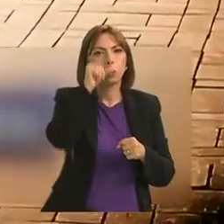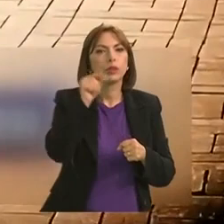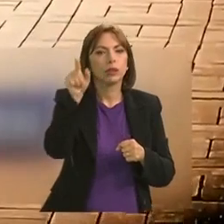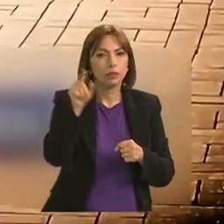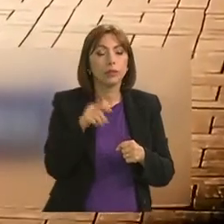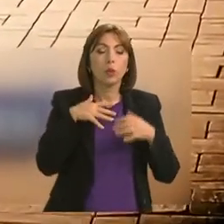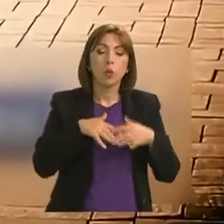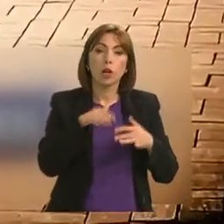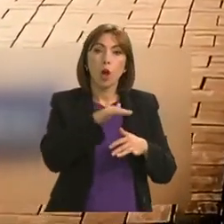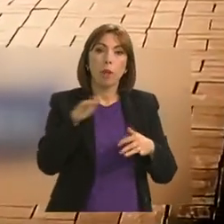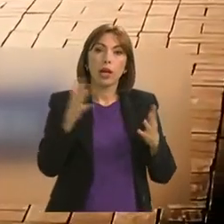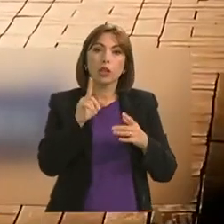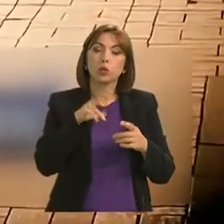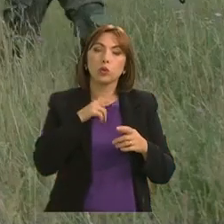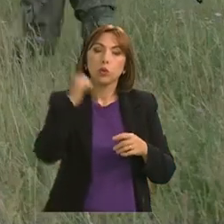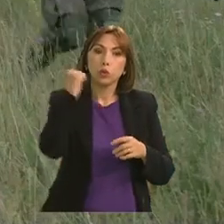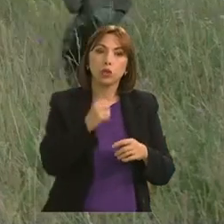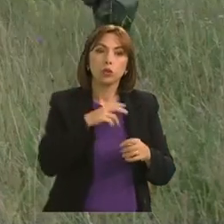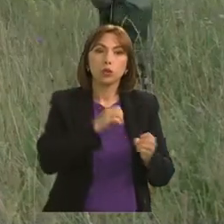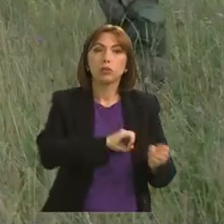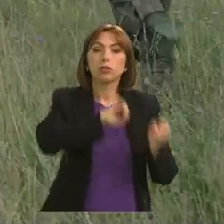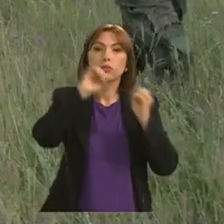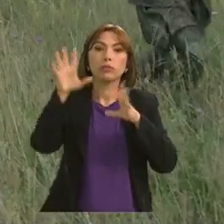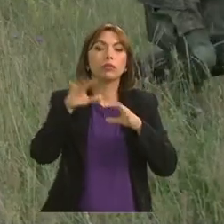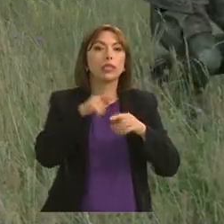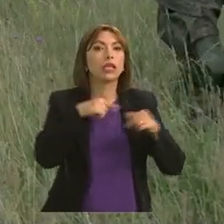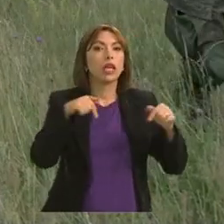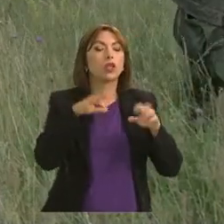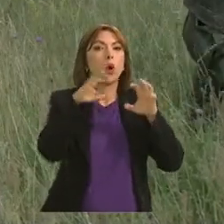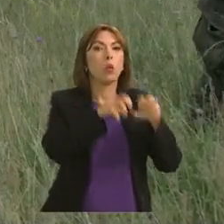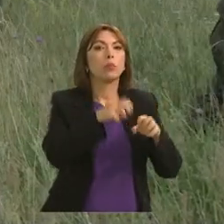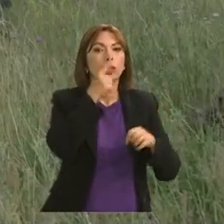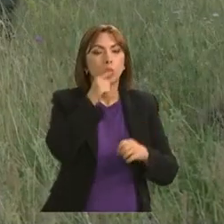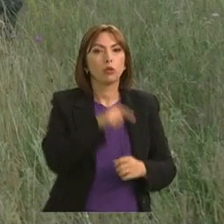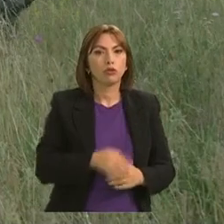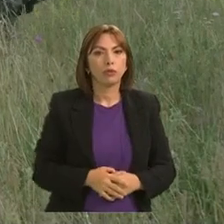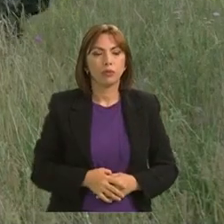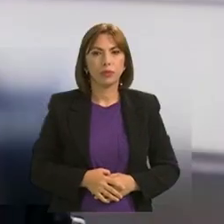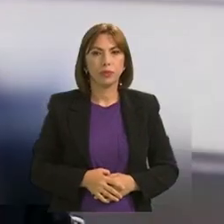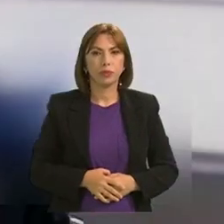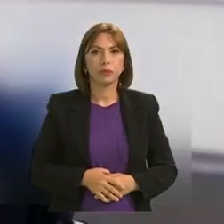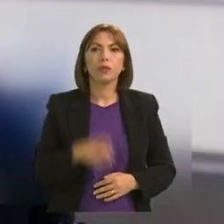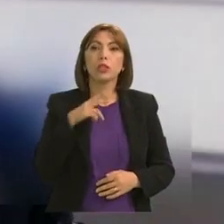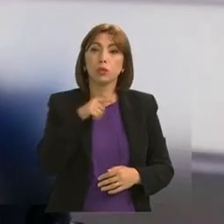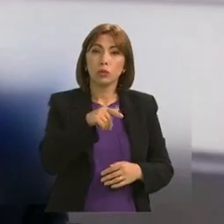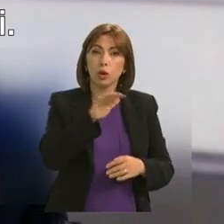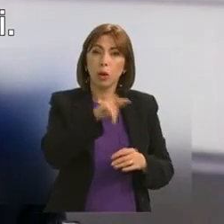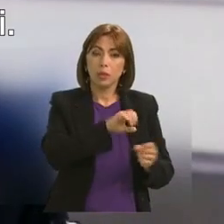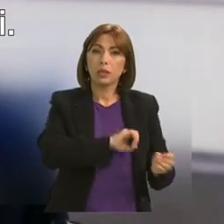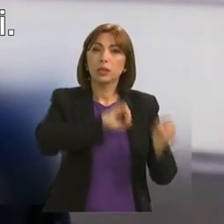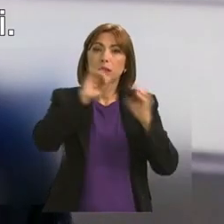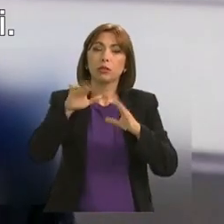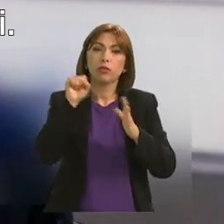Ucraina, copiii care nu sunt uciși sunt deportați din teritoriile ocupate de ruși. Those children were deported and